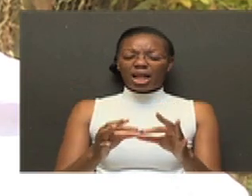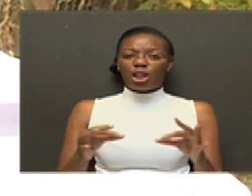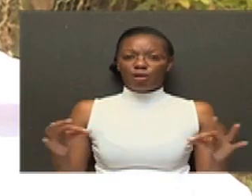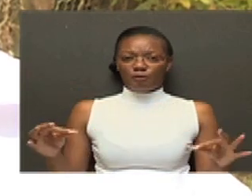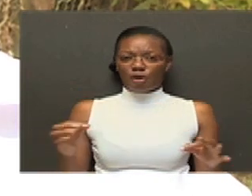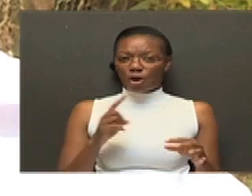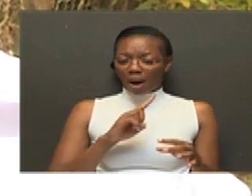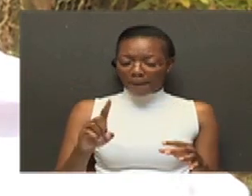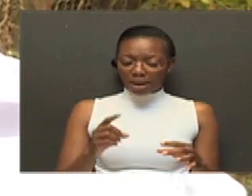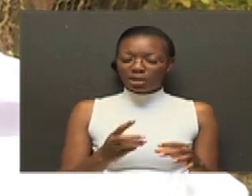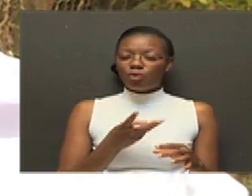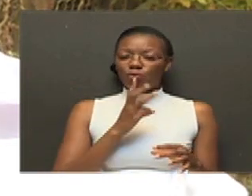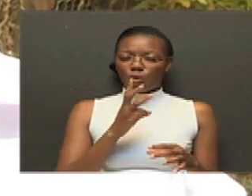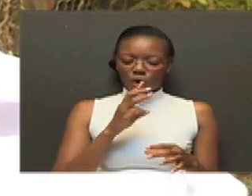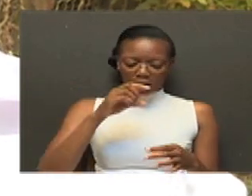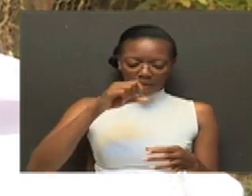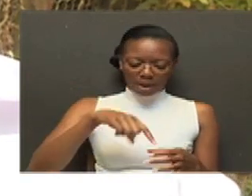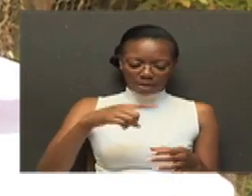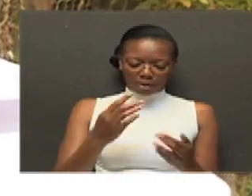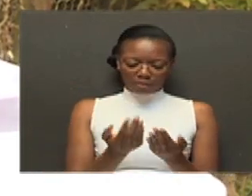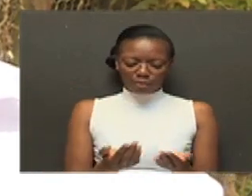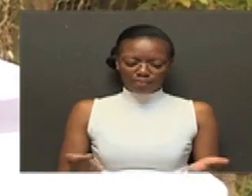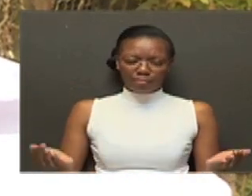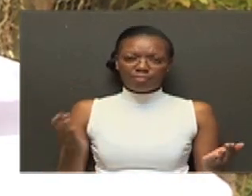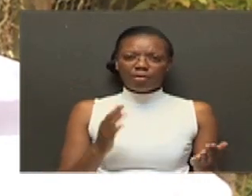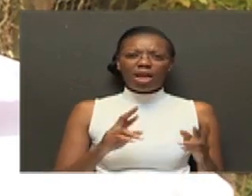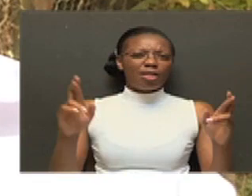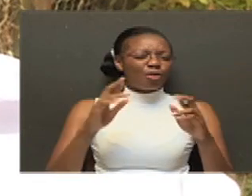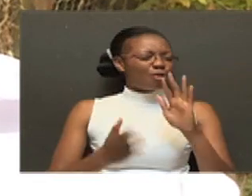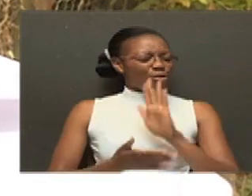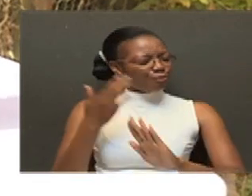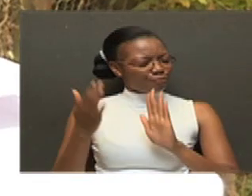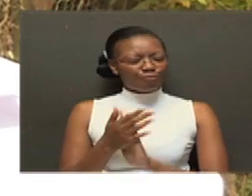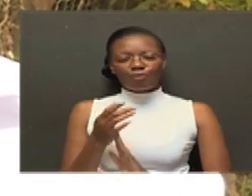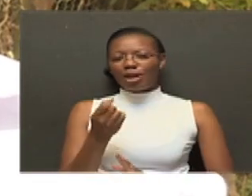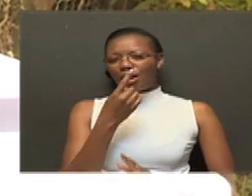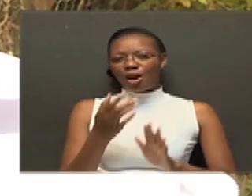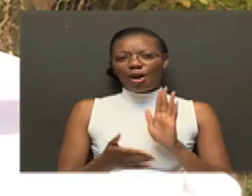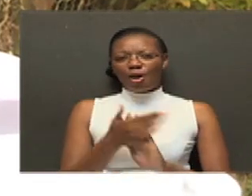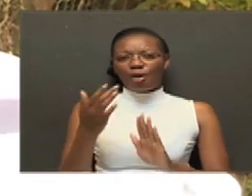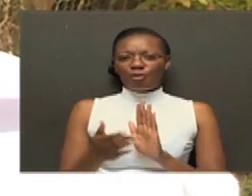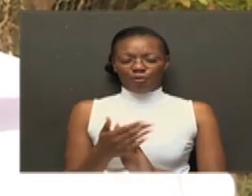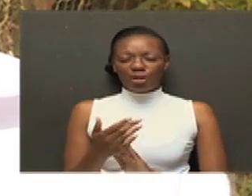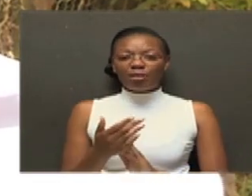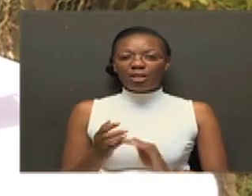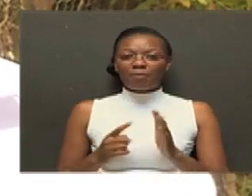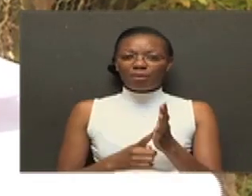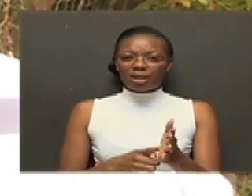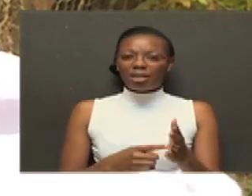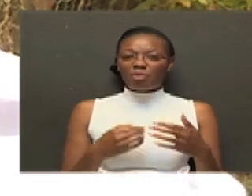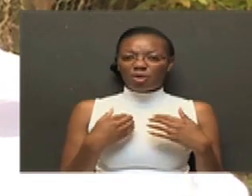Sasa tumeona kwa maji inamachua haraka na diposa tunaweza pata dawa kwa haraka. Hiyo mimea kwanza tuko na kama moja inaitwa